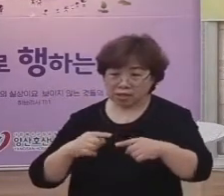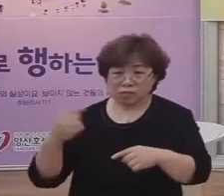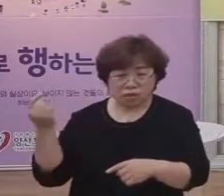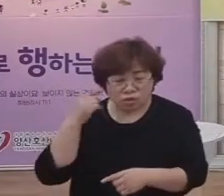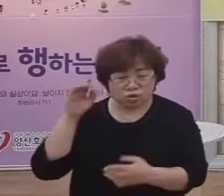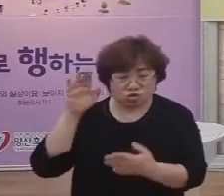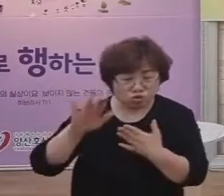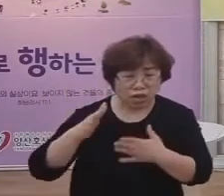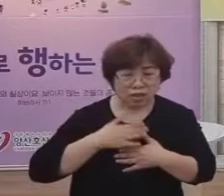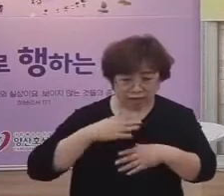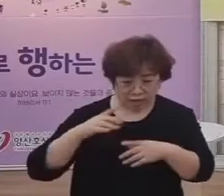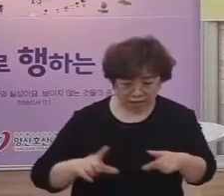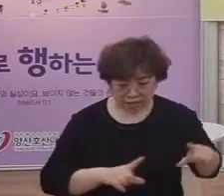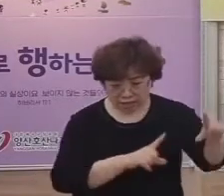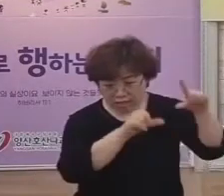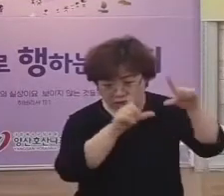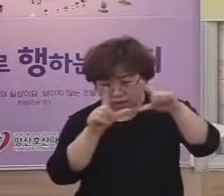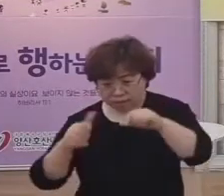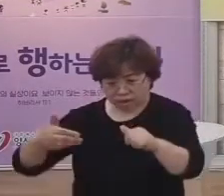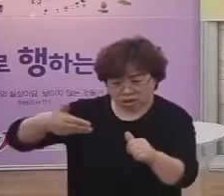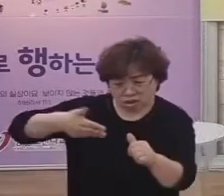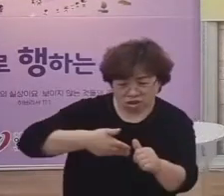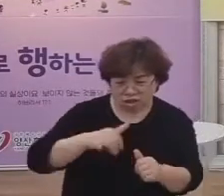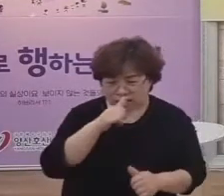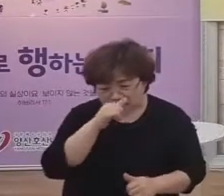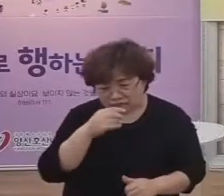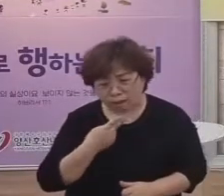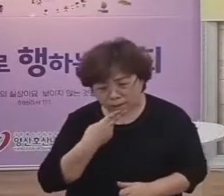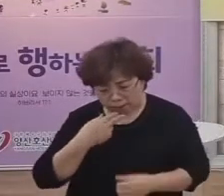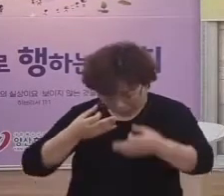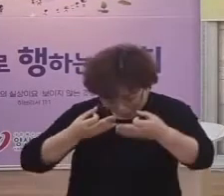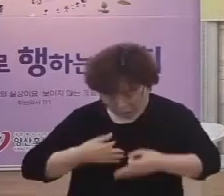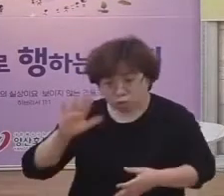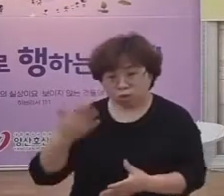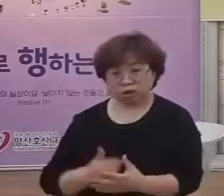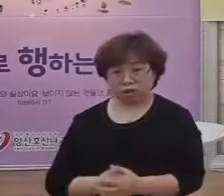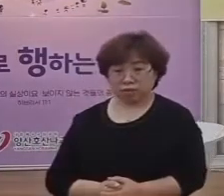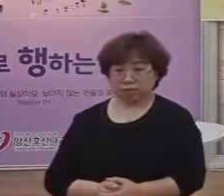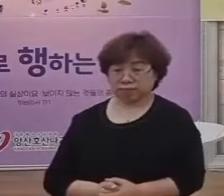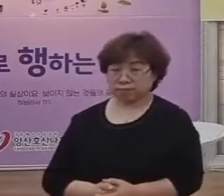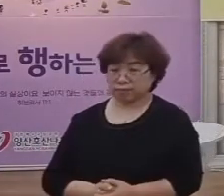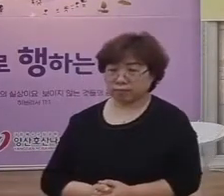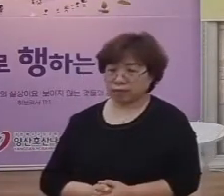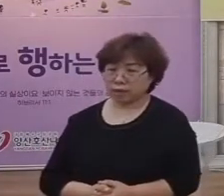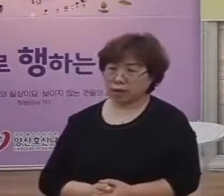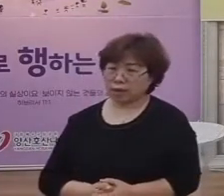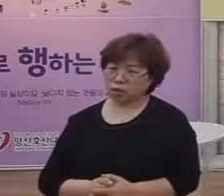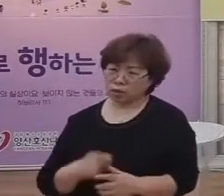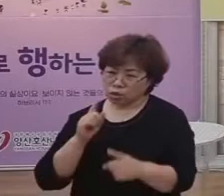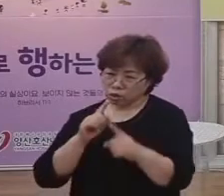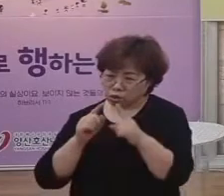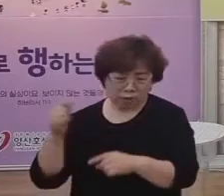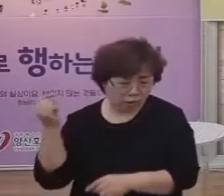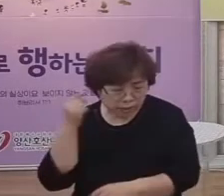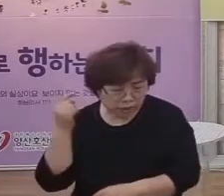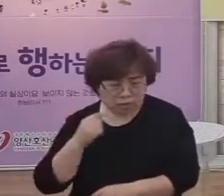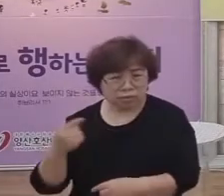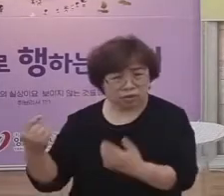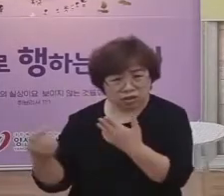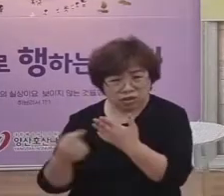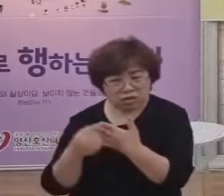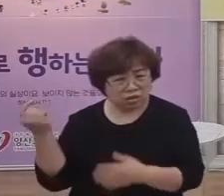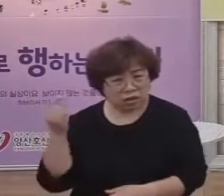삶에 어떤 영향을 미쳤는가? 여러분, 우리가 설교를 듣고 나서, 성경 공부를 배우고 나서, 또는 제자 훈련을